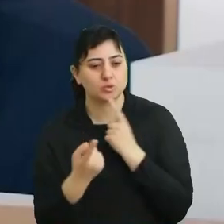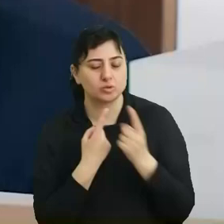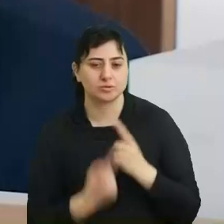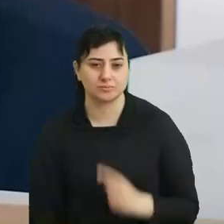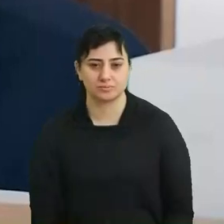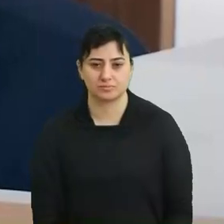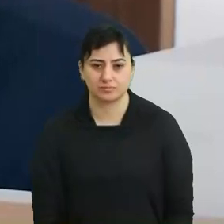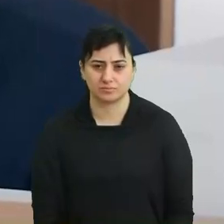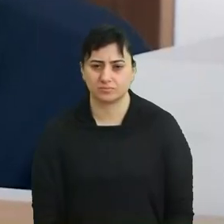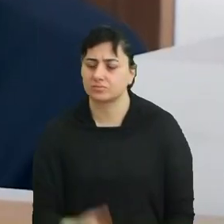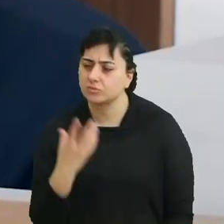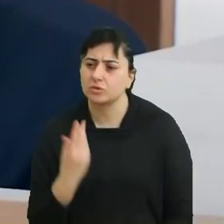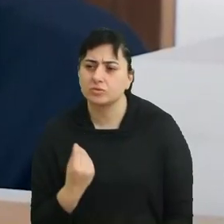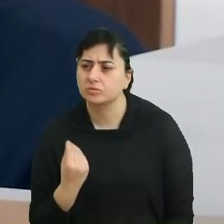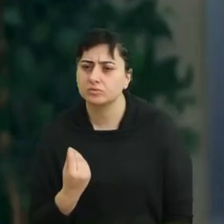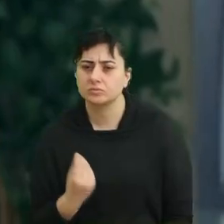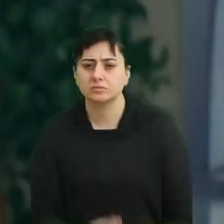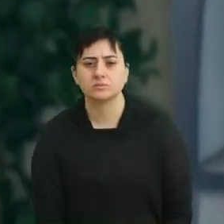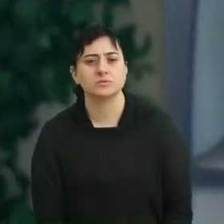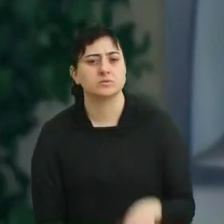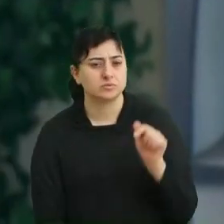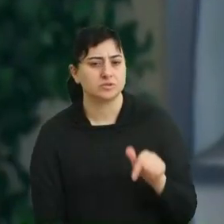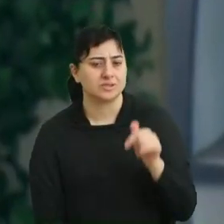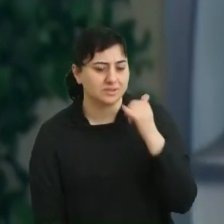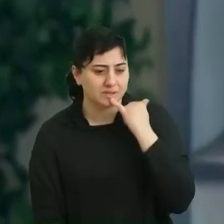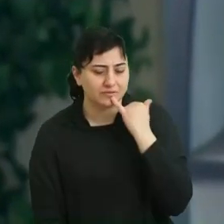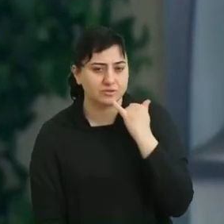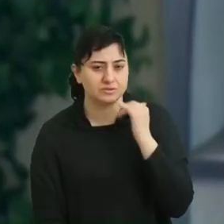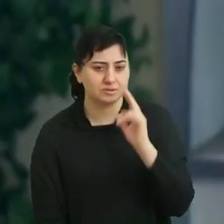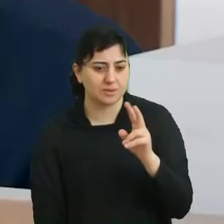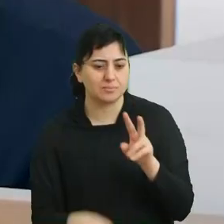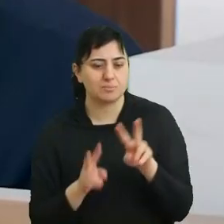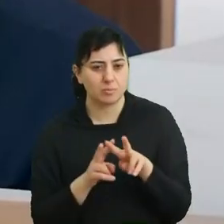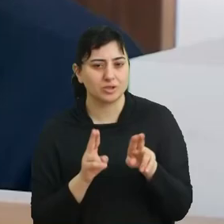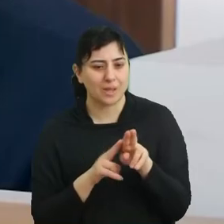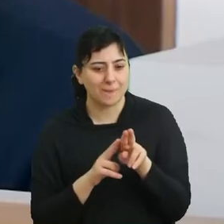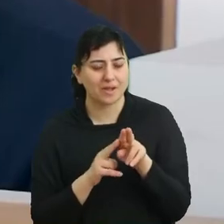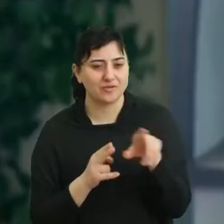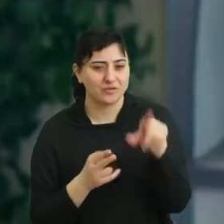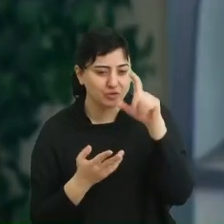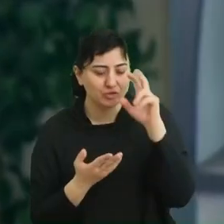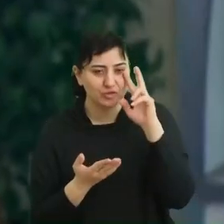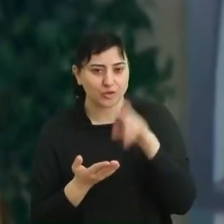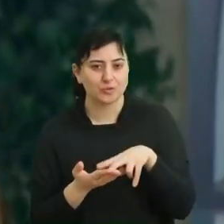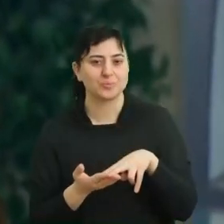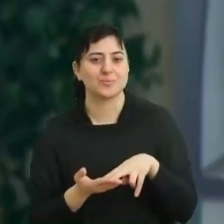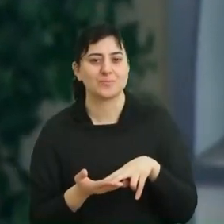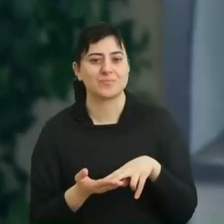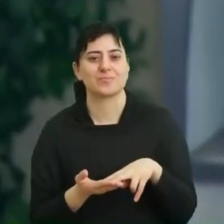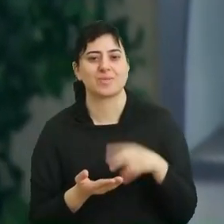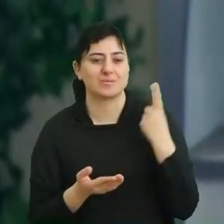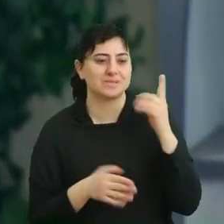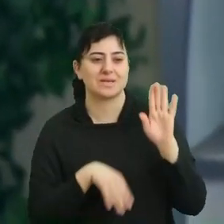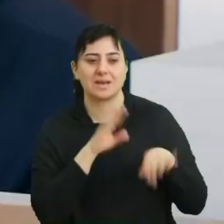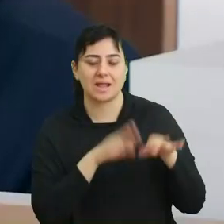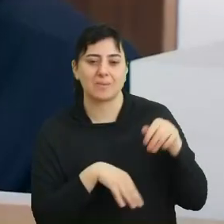geldim. Buyur kardeşim, nedir? Abi Burhan'ın telefonunda senin çocuk Mahmut Kemal var ya. Onun resmini gördüm de geçen. Biz bir